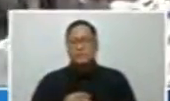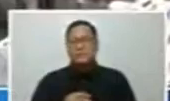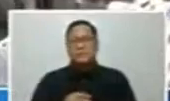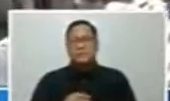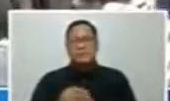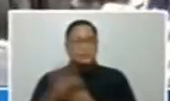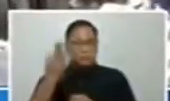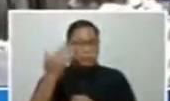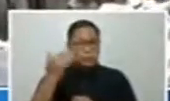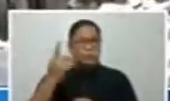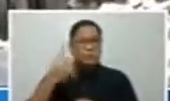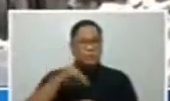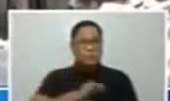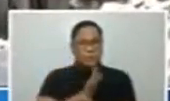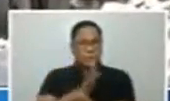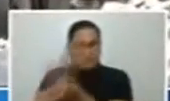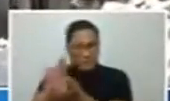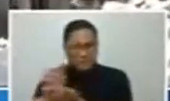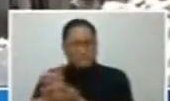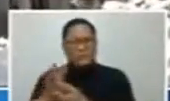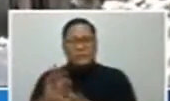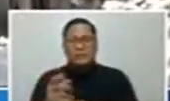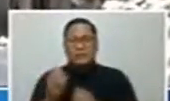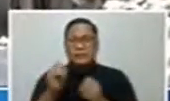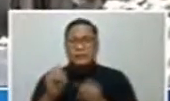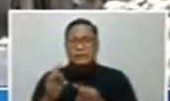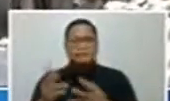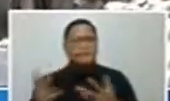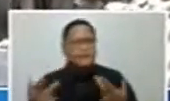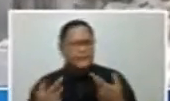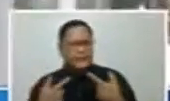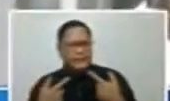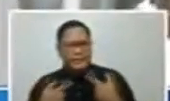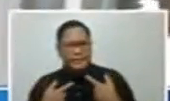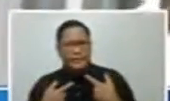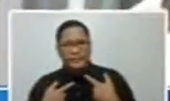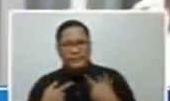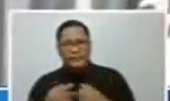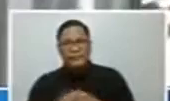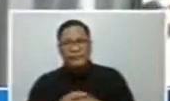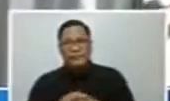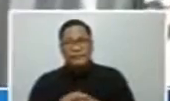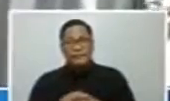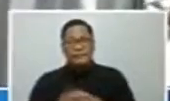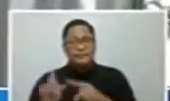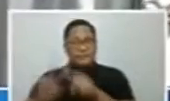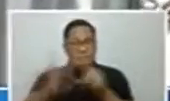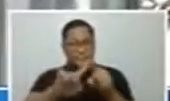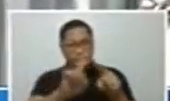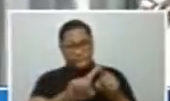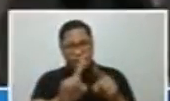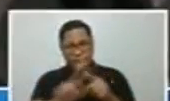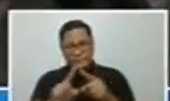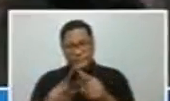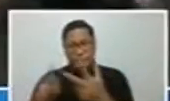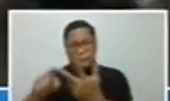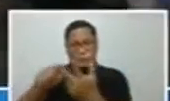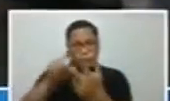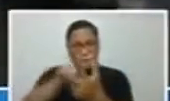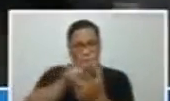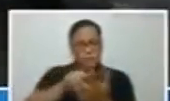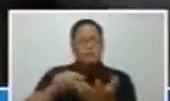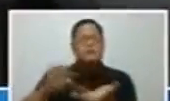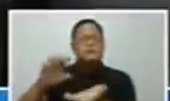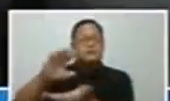lang yung mga nakapila ay ma-accommodate, no. So wag na tayong aabot sa ganun. And